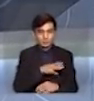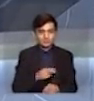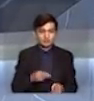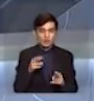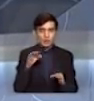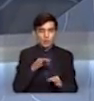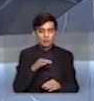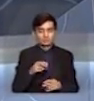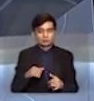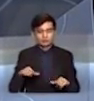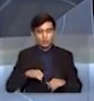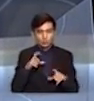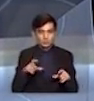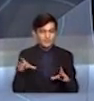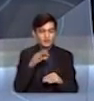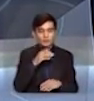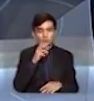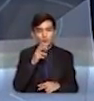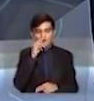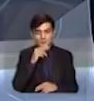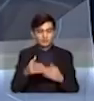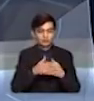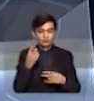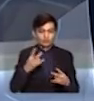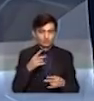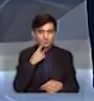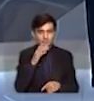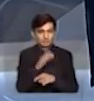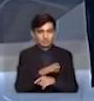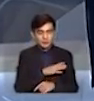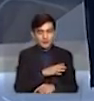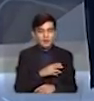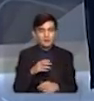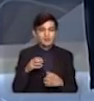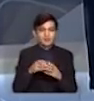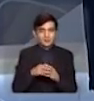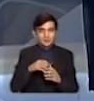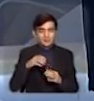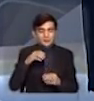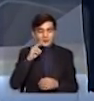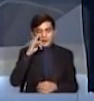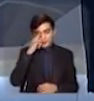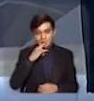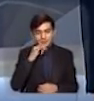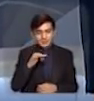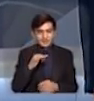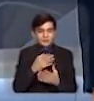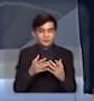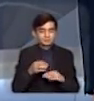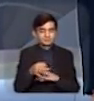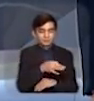анықтап, кінәлілерді жауапқа тартуды тапсырды. Сондай қауіпсіздік кеңесінің төрағасы Қазақстан Халық Ассамблеясы мен оның